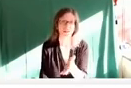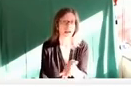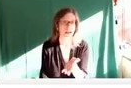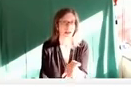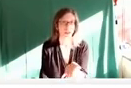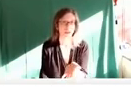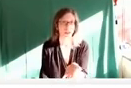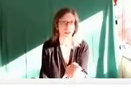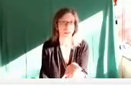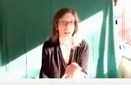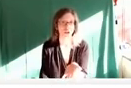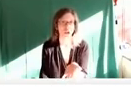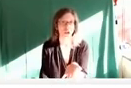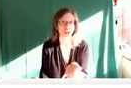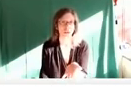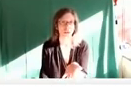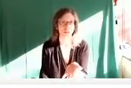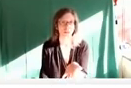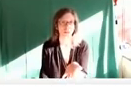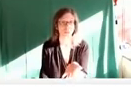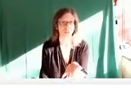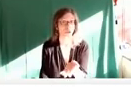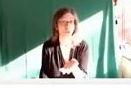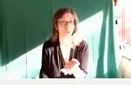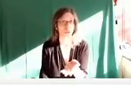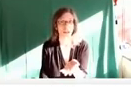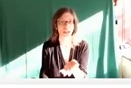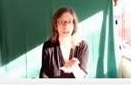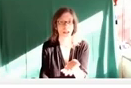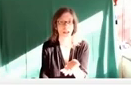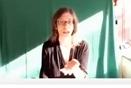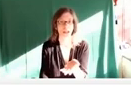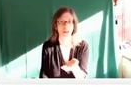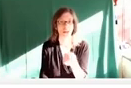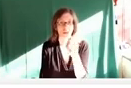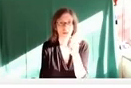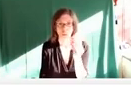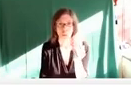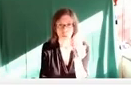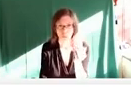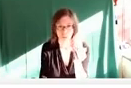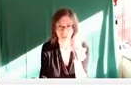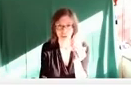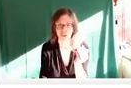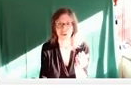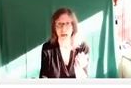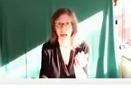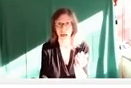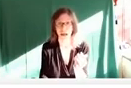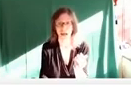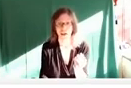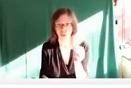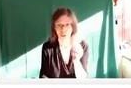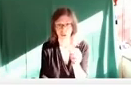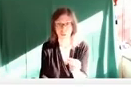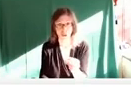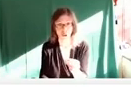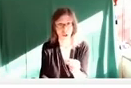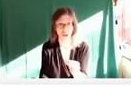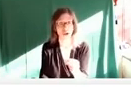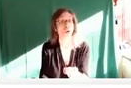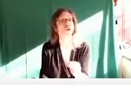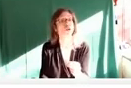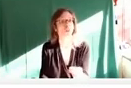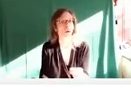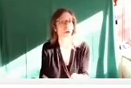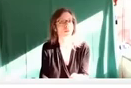regardé les variables qu'il y avait dans la base de données, là, puis je me suis dit, ça ne se peut pas qu'ils considèrent que cette base de